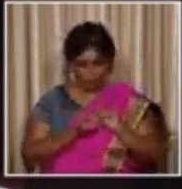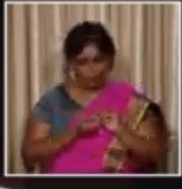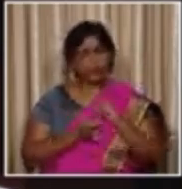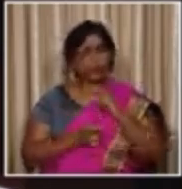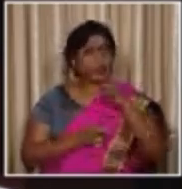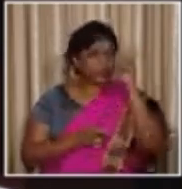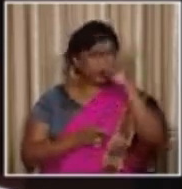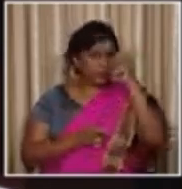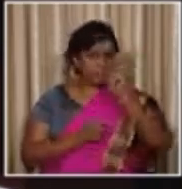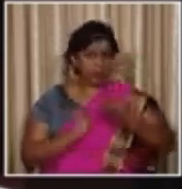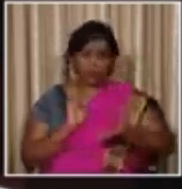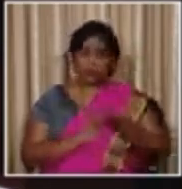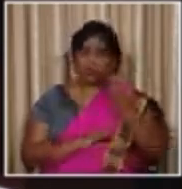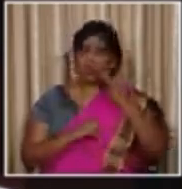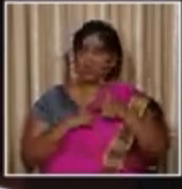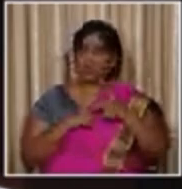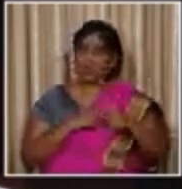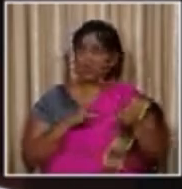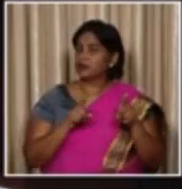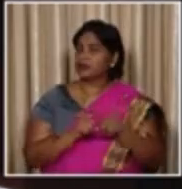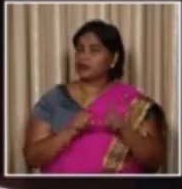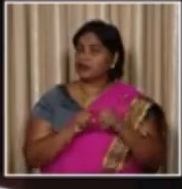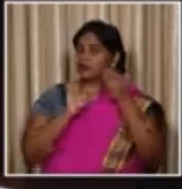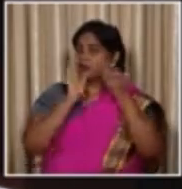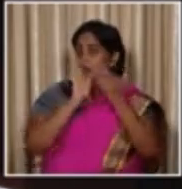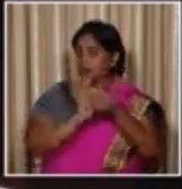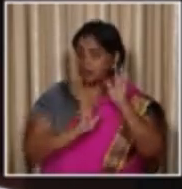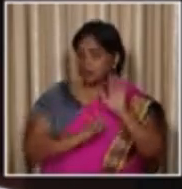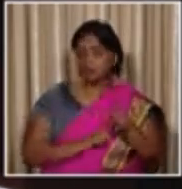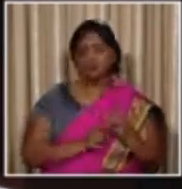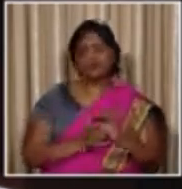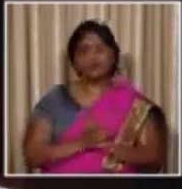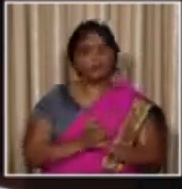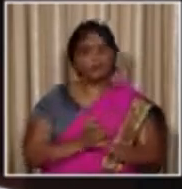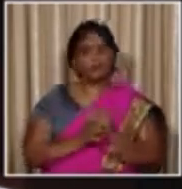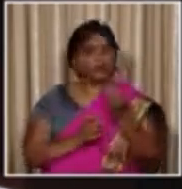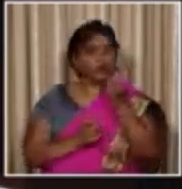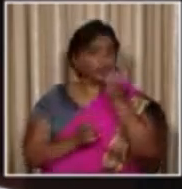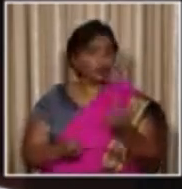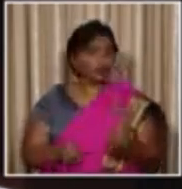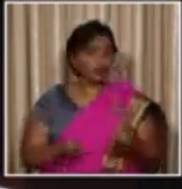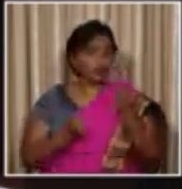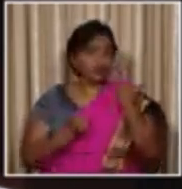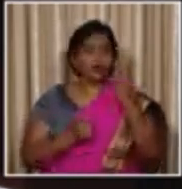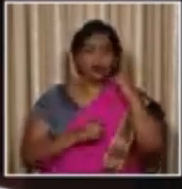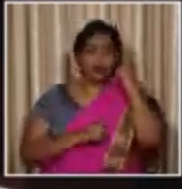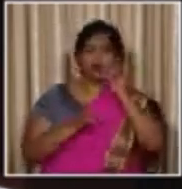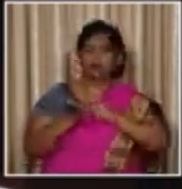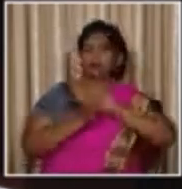වැටුප් වැඩි කර ගැනීමට හේතු වශයෙන් පෙන්වා දී ඇත්තේ උද්දමනය සහ බුද්ධිගලනය.